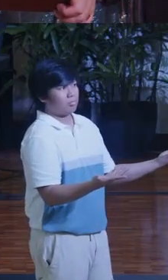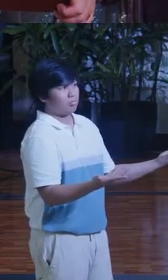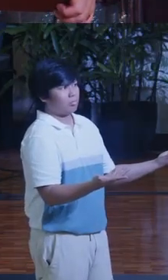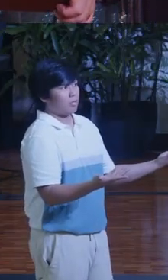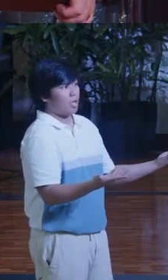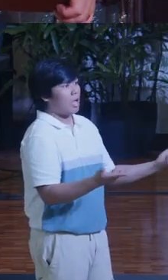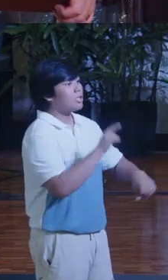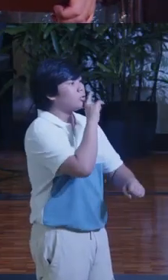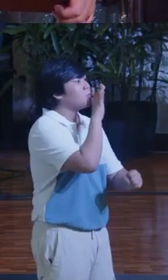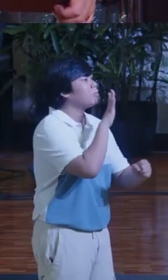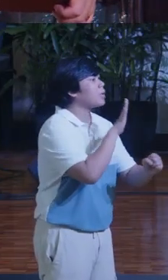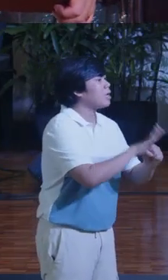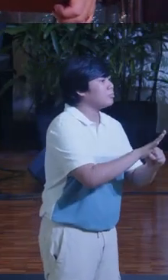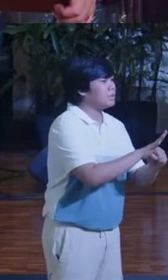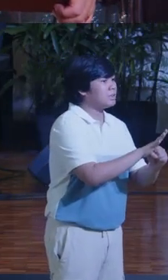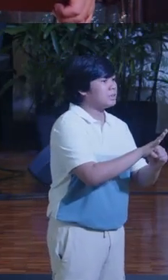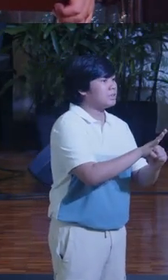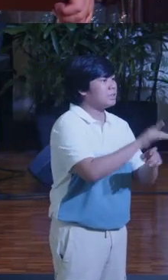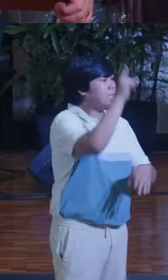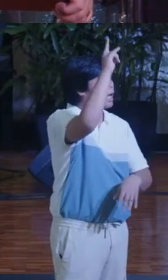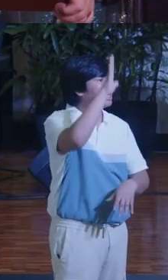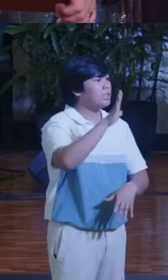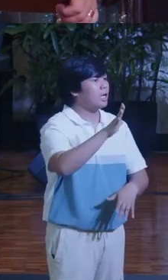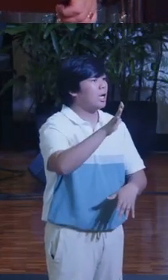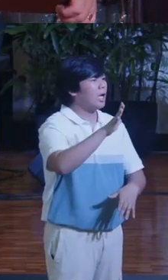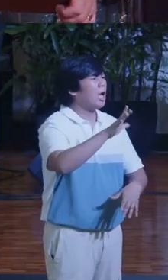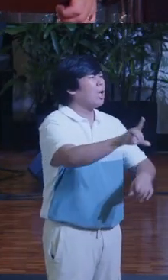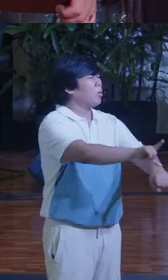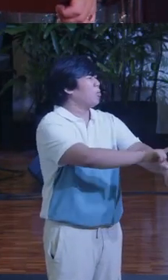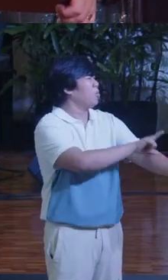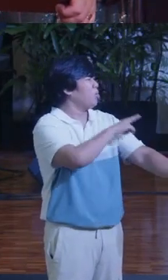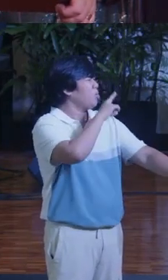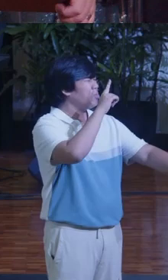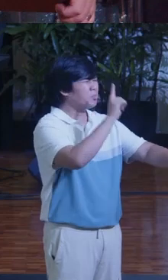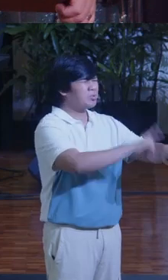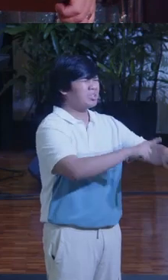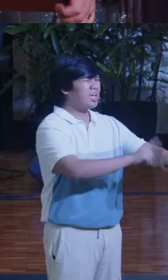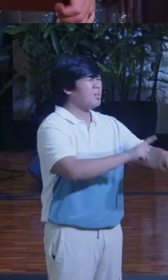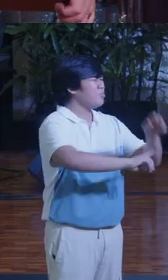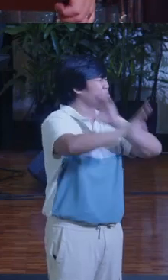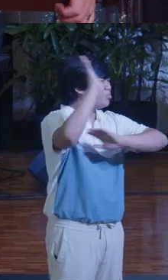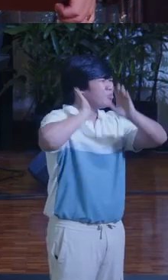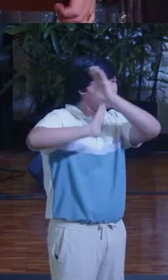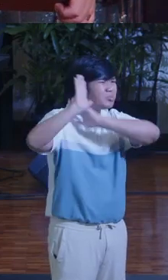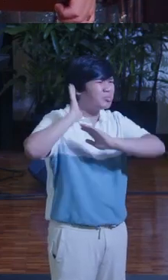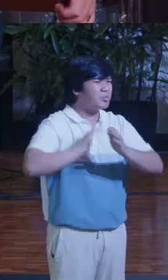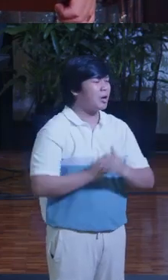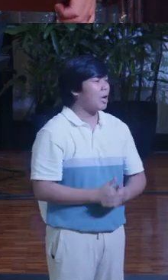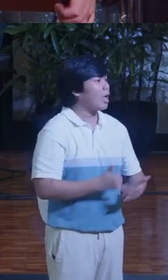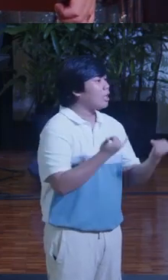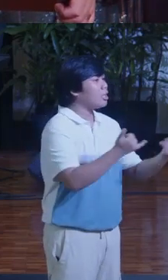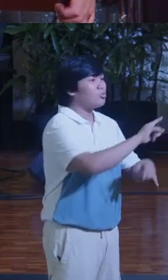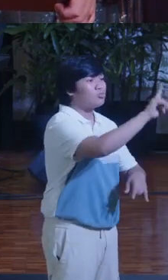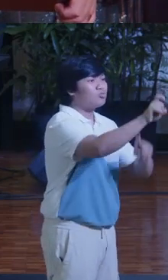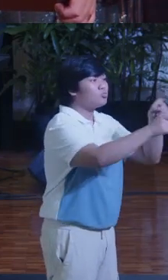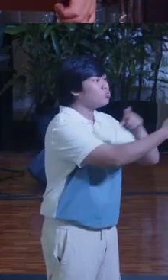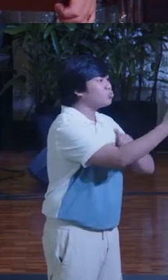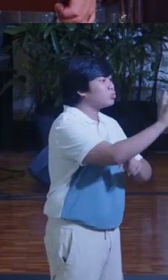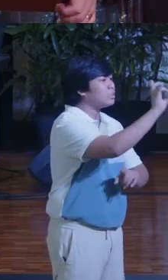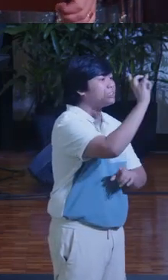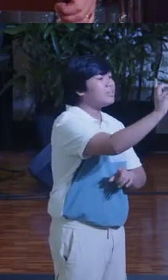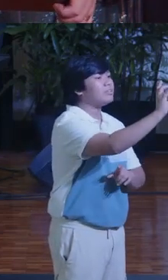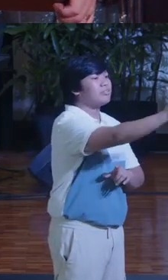yung pangako kay Abraham, 75 na siya. Ilan po sa inyo dito ang 75 na mahigit? Siyempre,